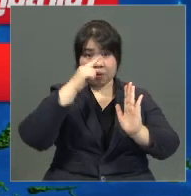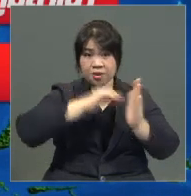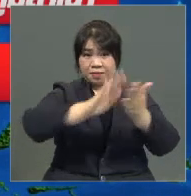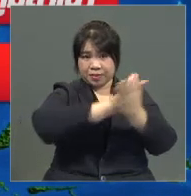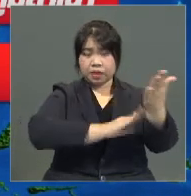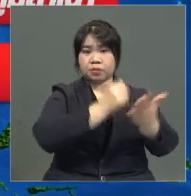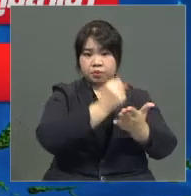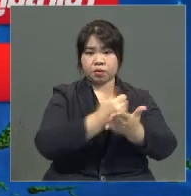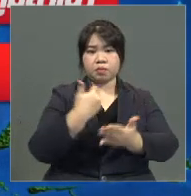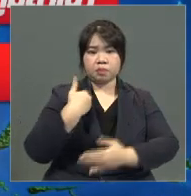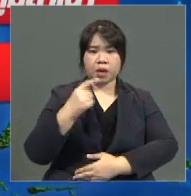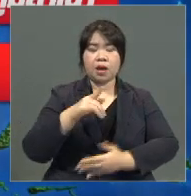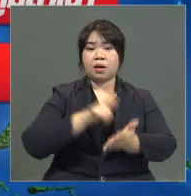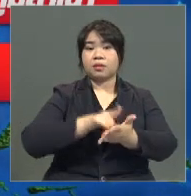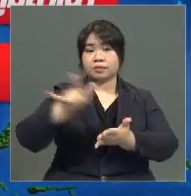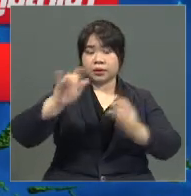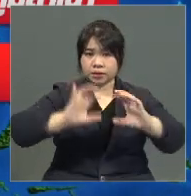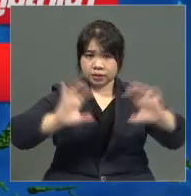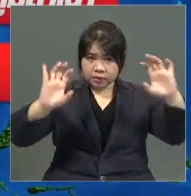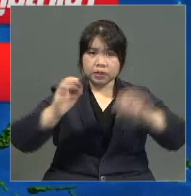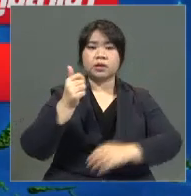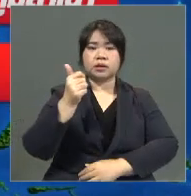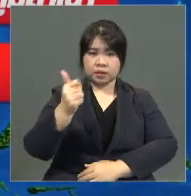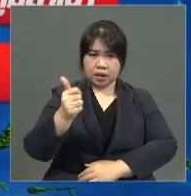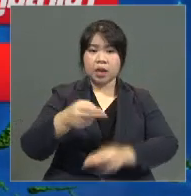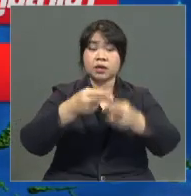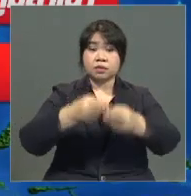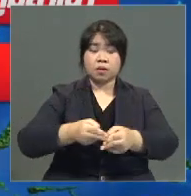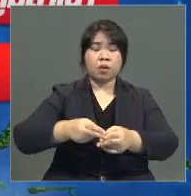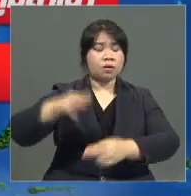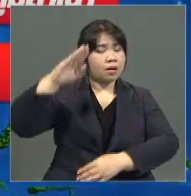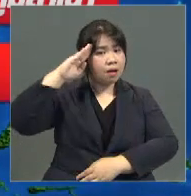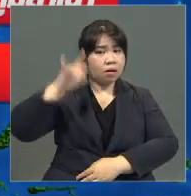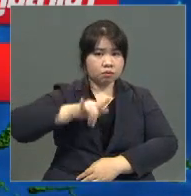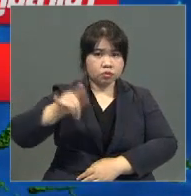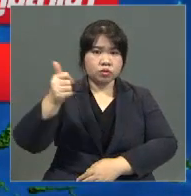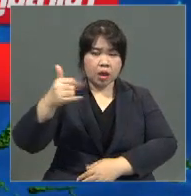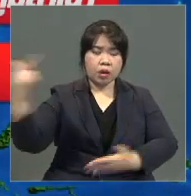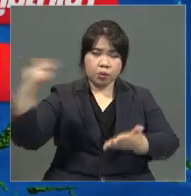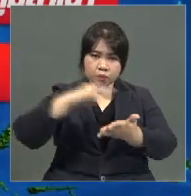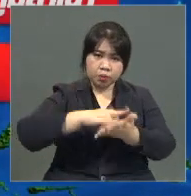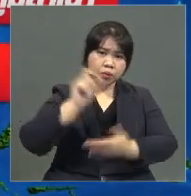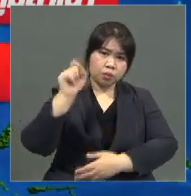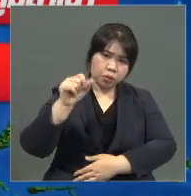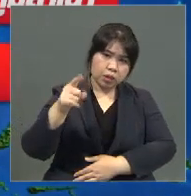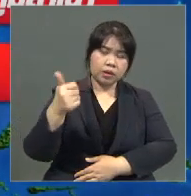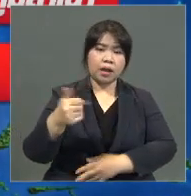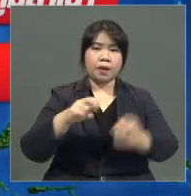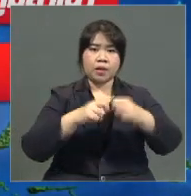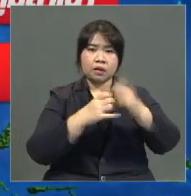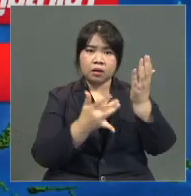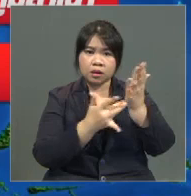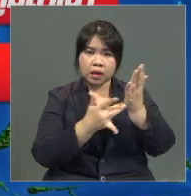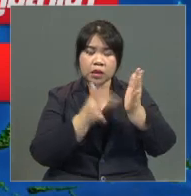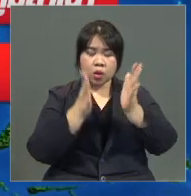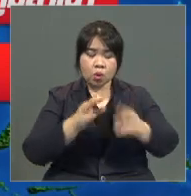ไยซึงประกอบด้วยเคื่องบนราชการหรอว่าใช้ในราชกอาหารขอลงจุกเฉินอลงทางเทคนิคโดยไมมี